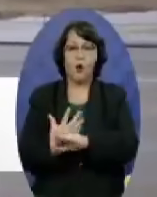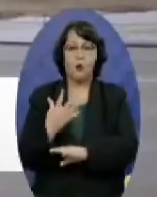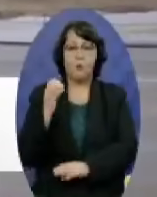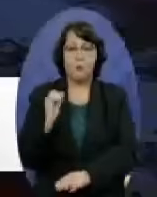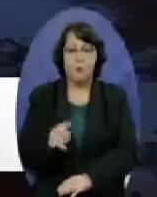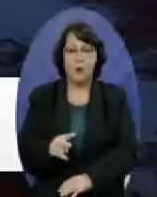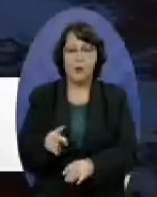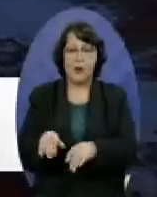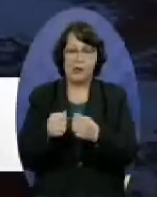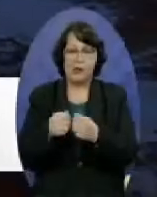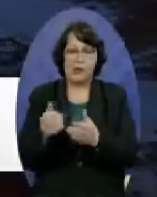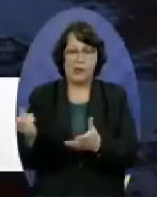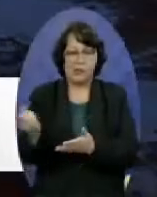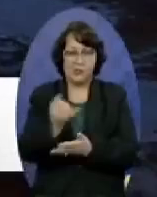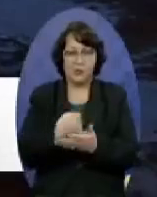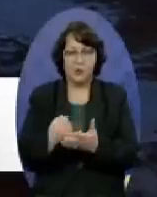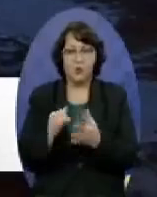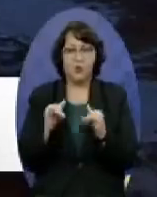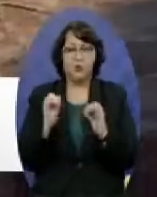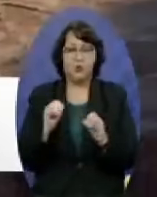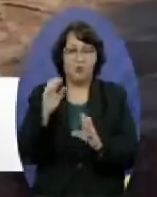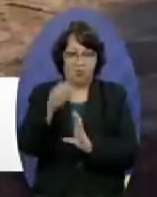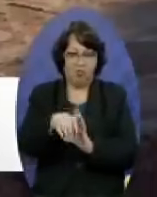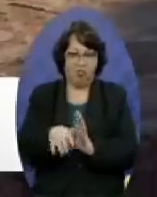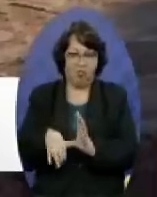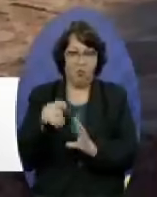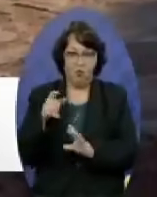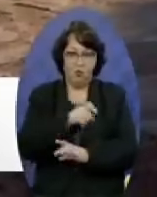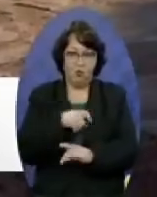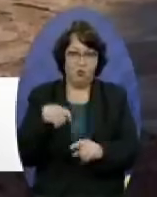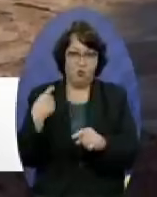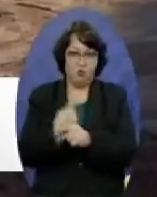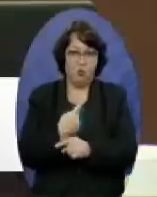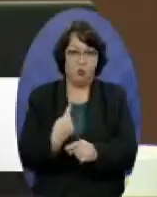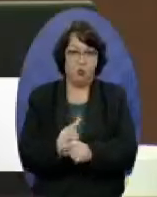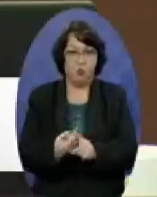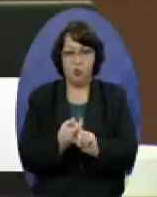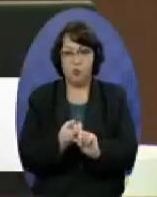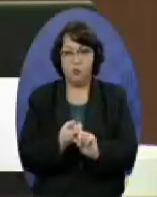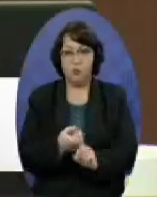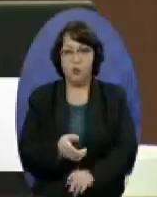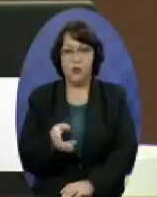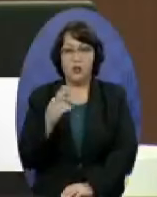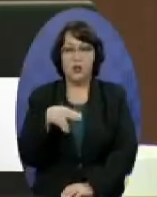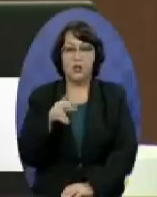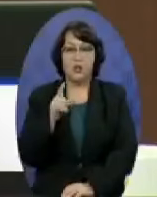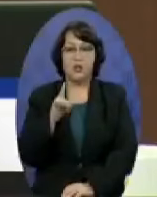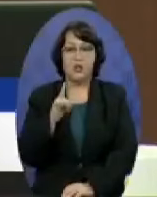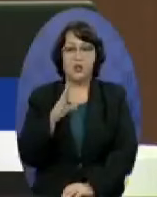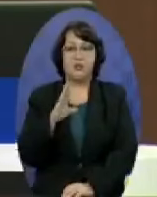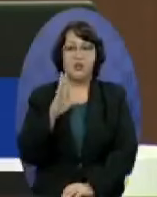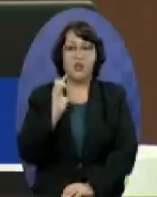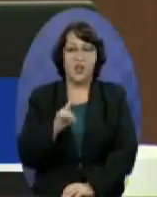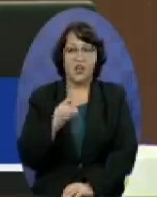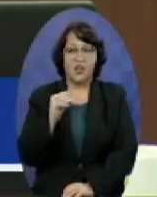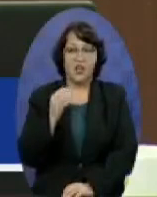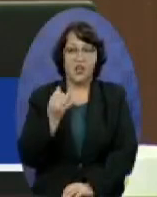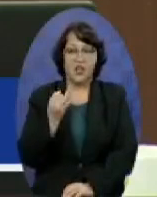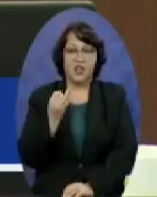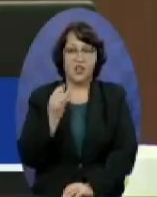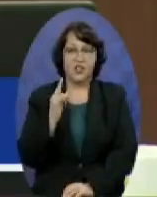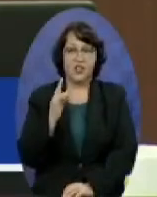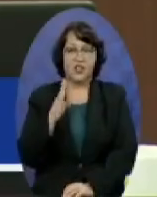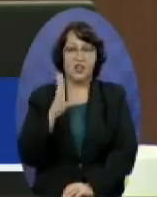Байгалийн ургамал сүйтгэд хүрсэн шалтгааны 60% нь хүний буруугаас болжээ. Дэргүр жиргүрүүгээд ургамал байна.